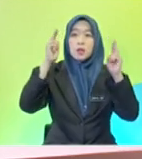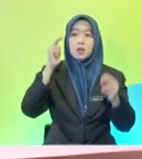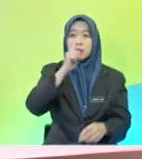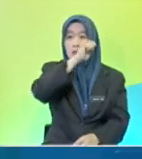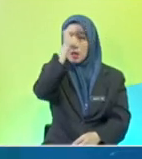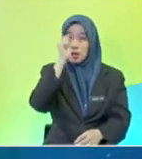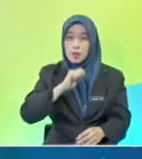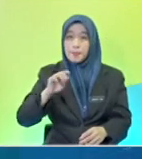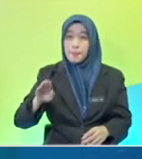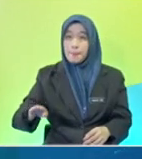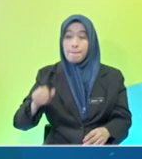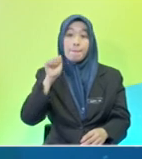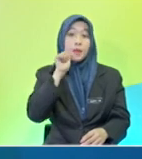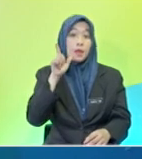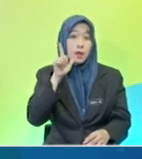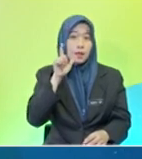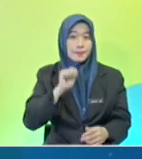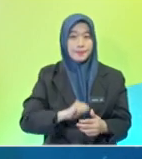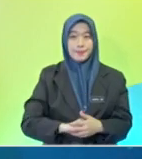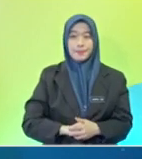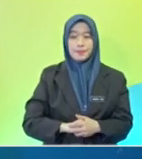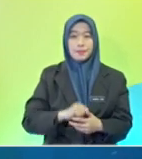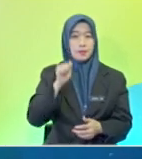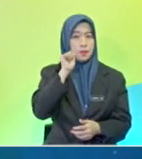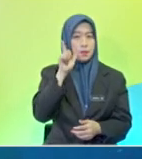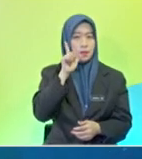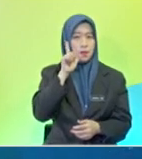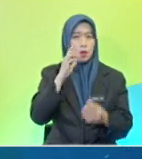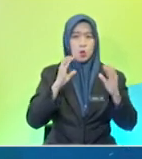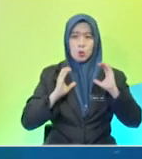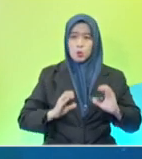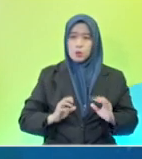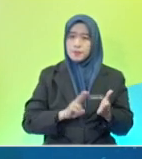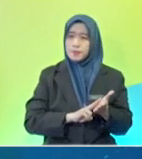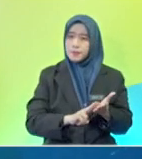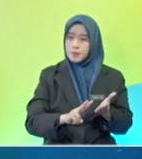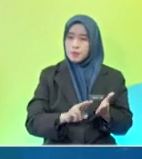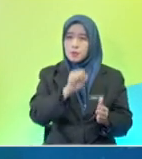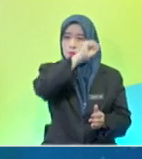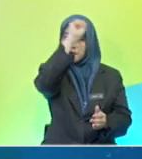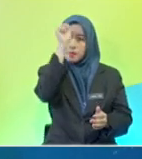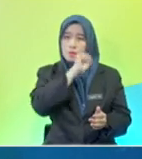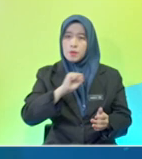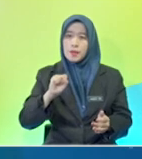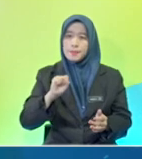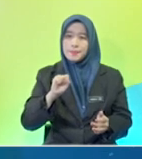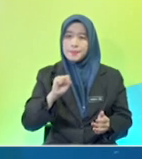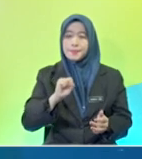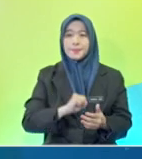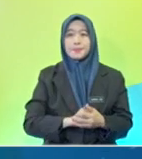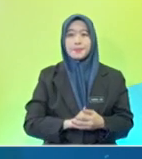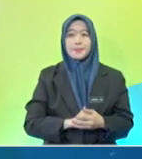ada? Ada. Okey, Alia. Alia, cuba bacakan soalan itu, Alia.